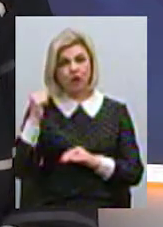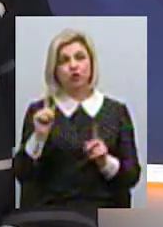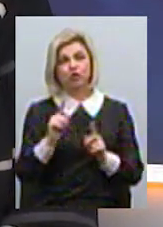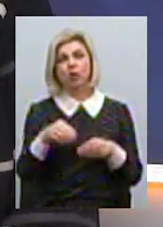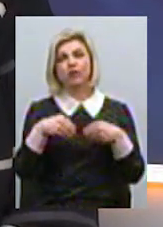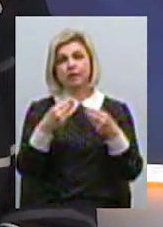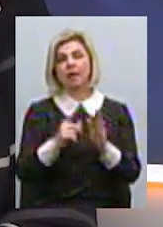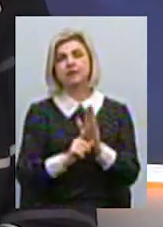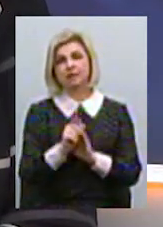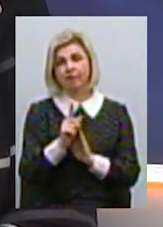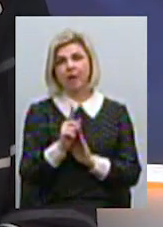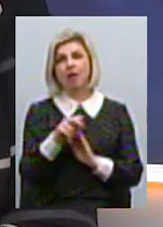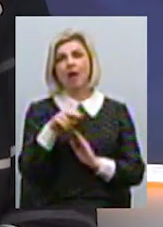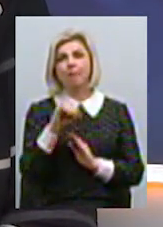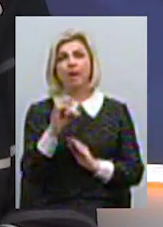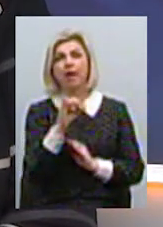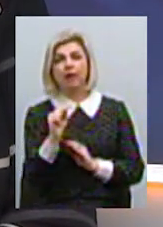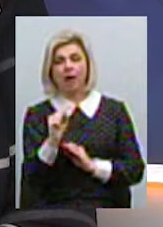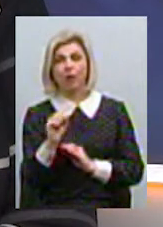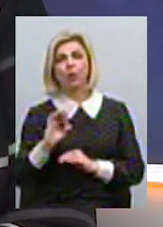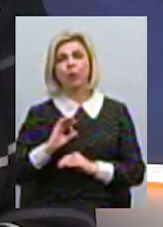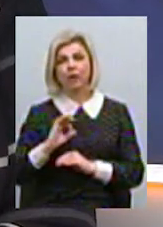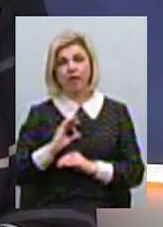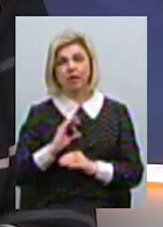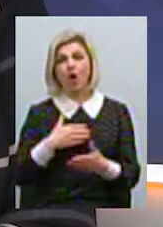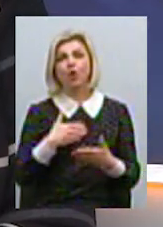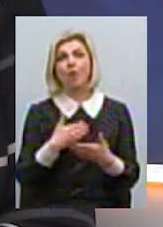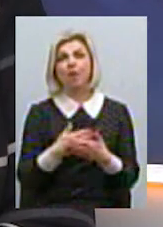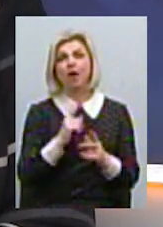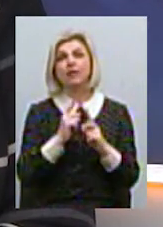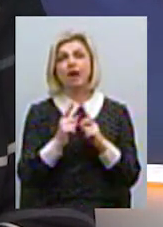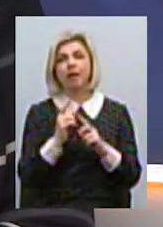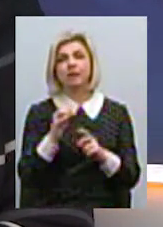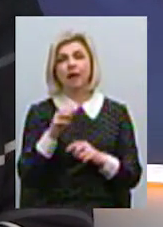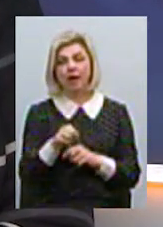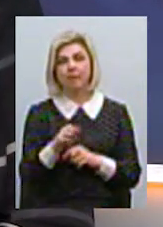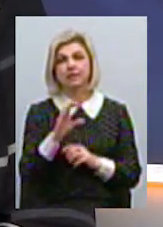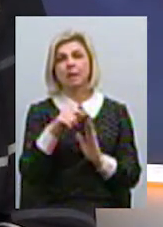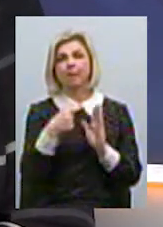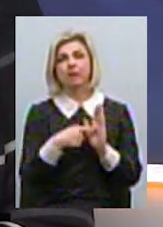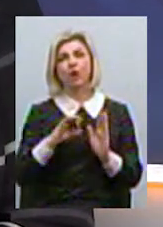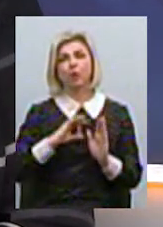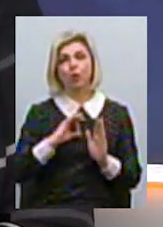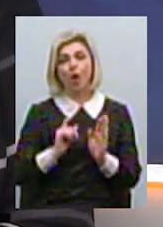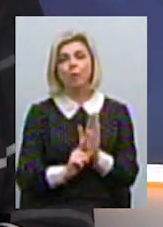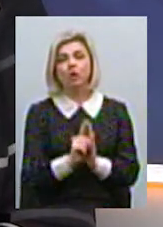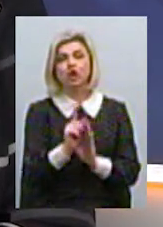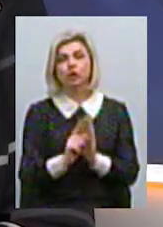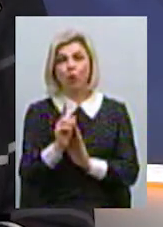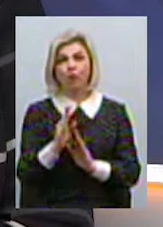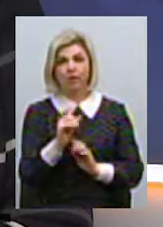старт параюристам, тобто громадським радникам з питань юридичних, початкових хоча